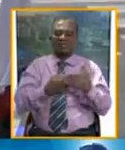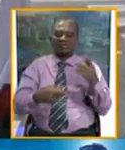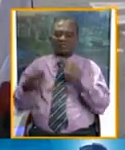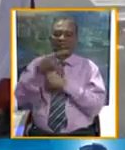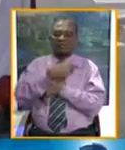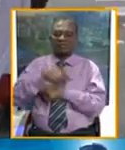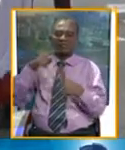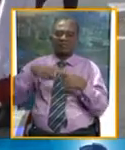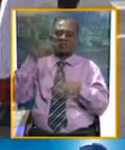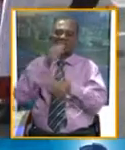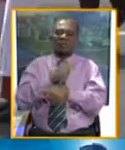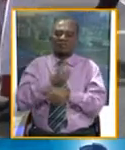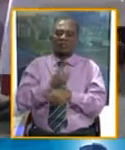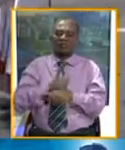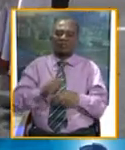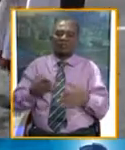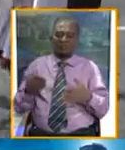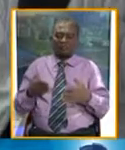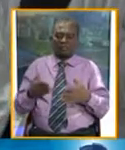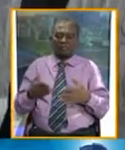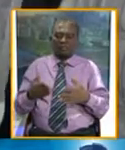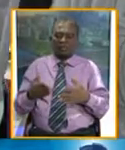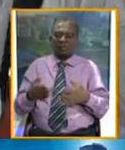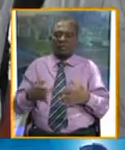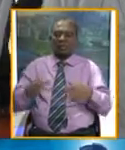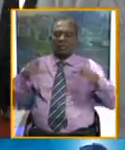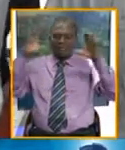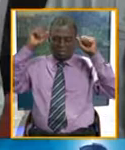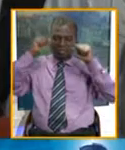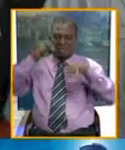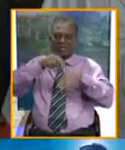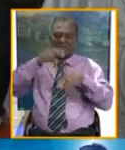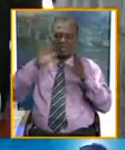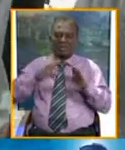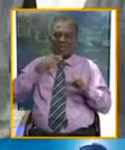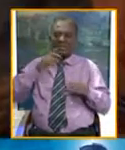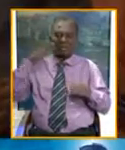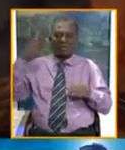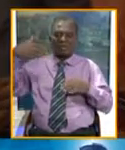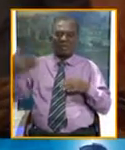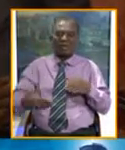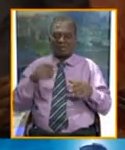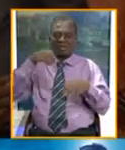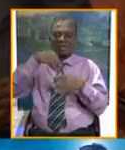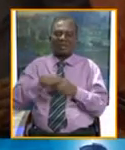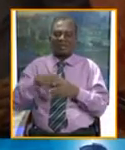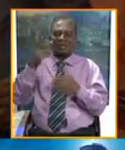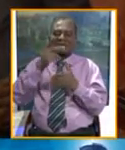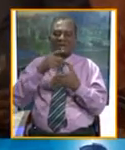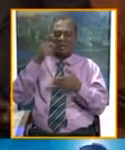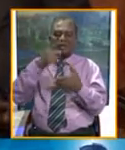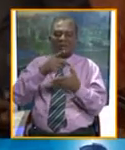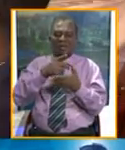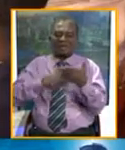aujourd'hui à Abidjan. Le chef de l'État nigérien, Mamadou Issoufou, sera reçu dans quelques heures par le président de